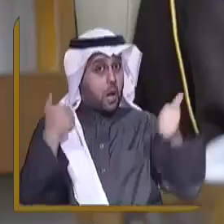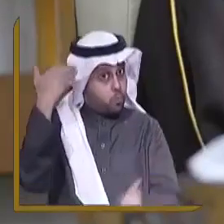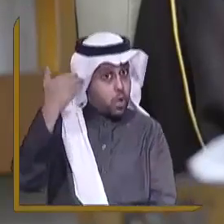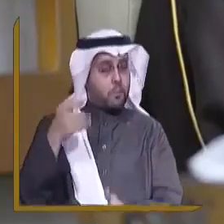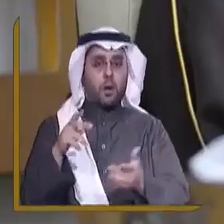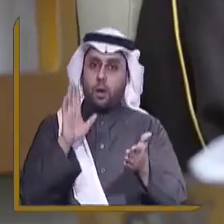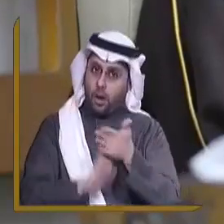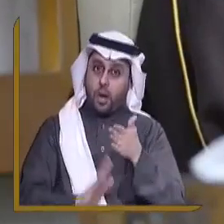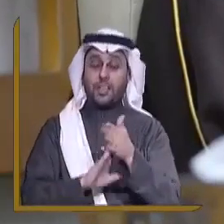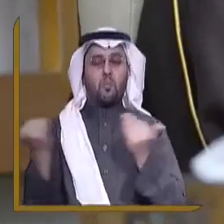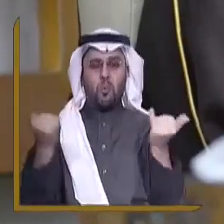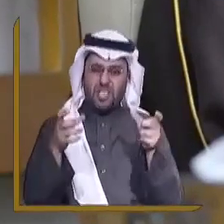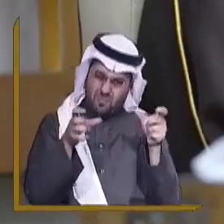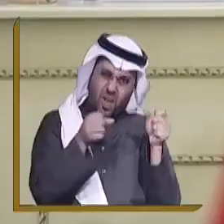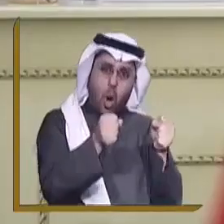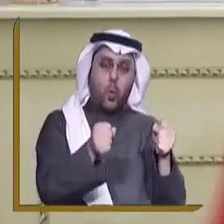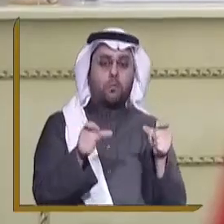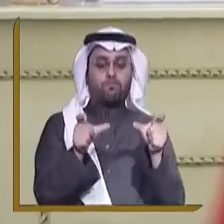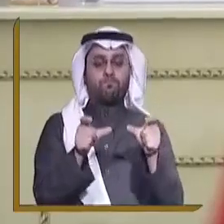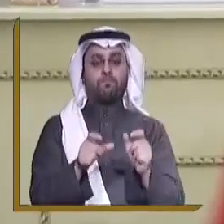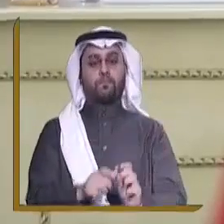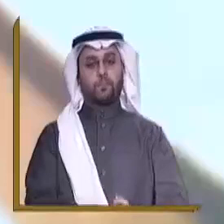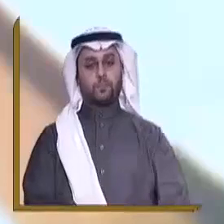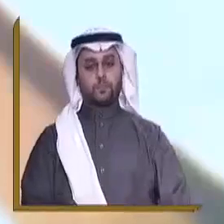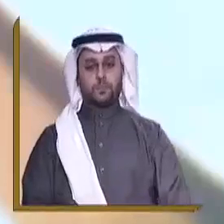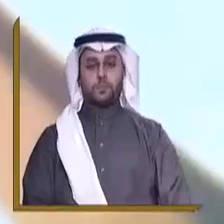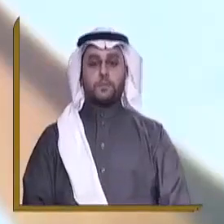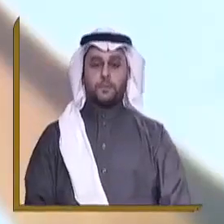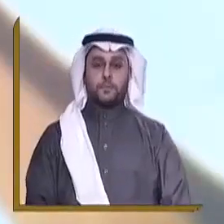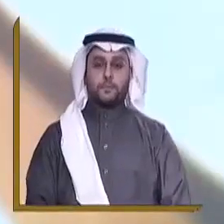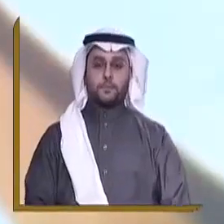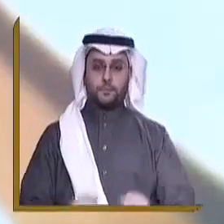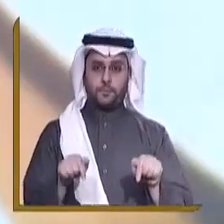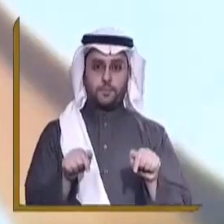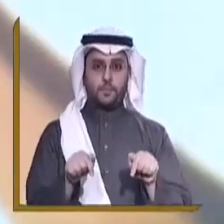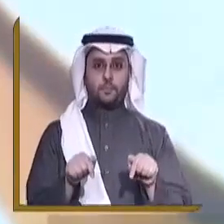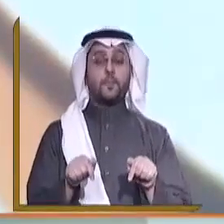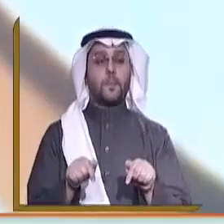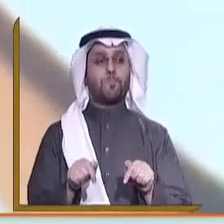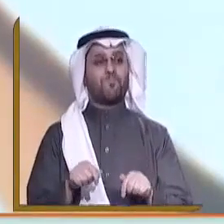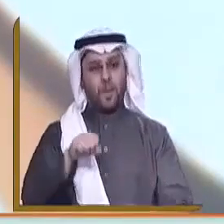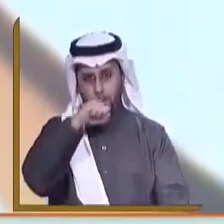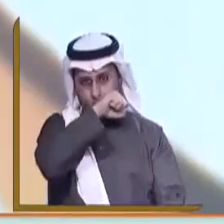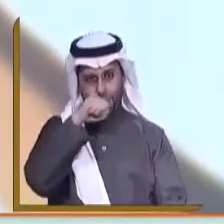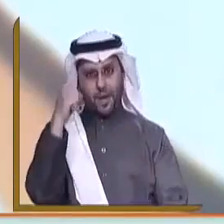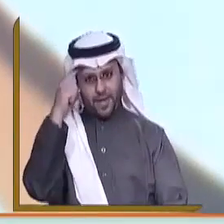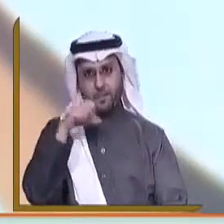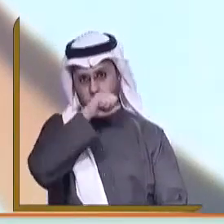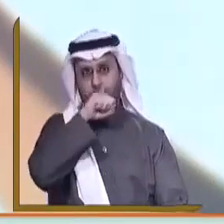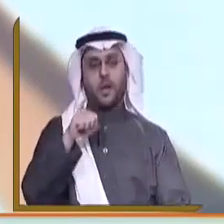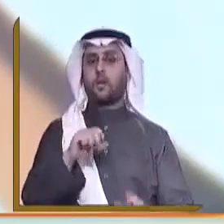لتحقيق منافع متبادله وعن مكافحه المخدرات اكد وزير